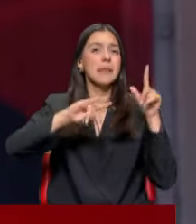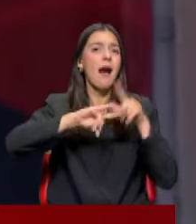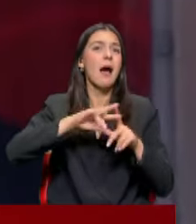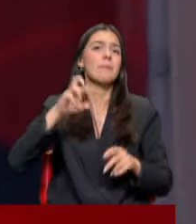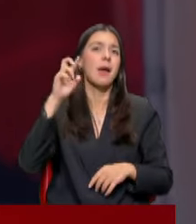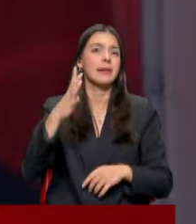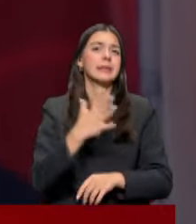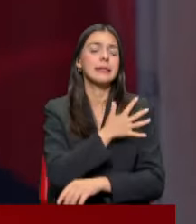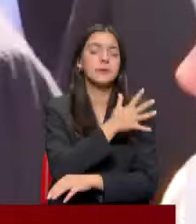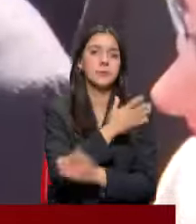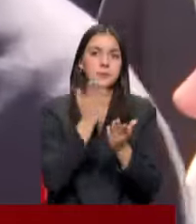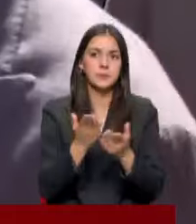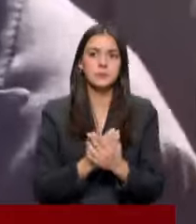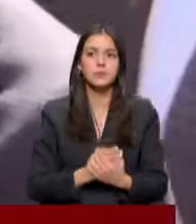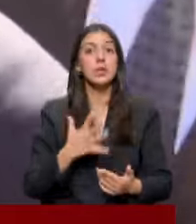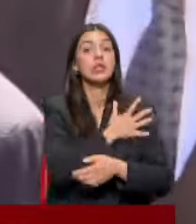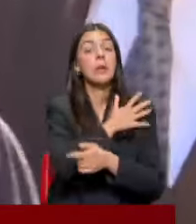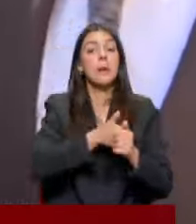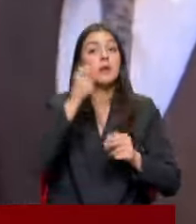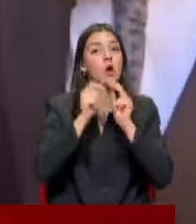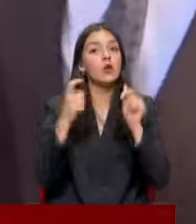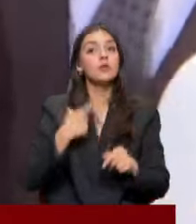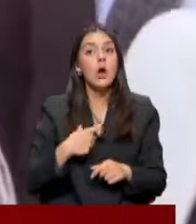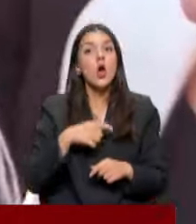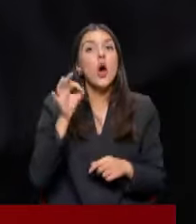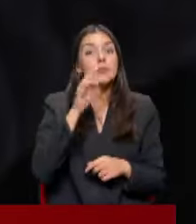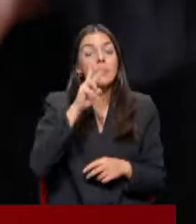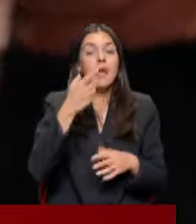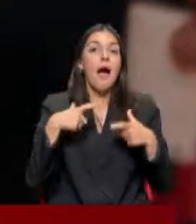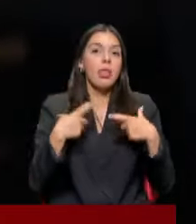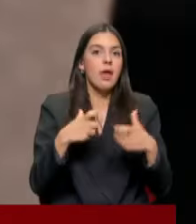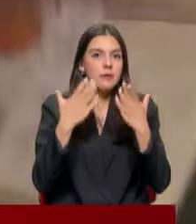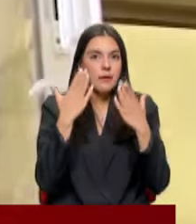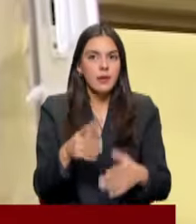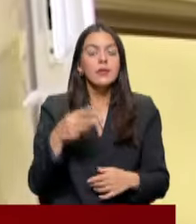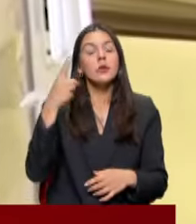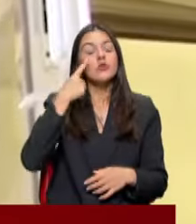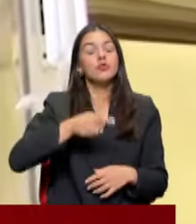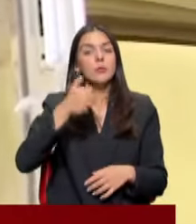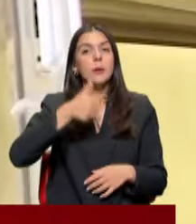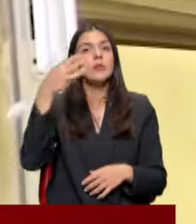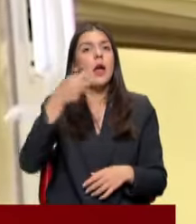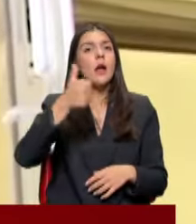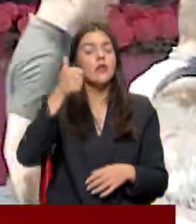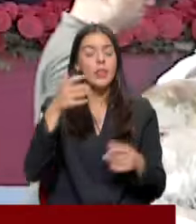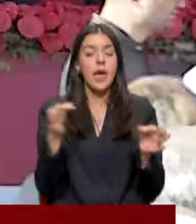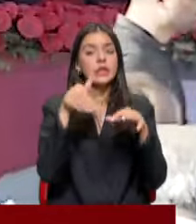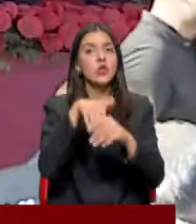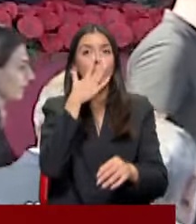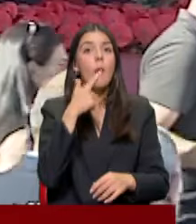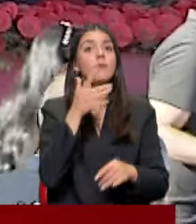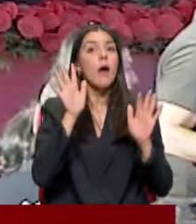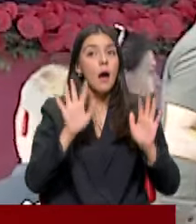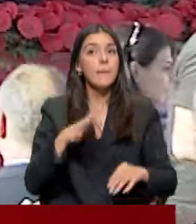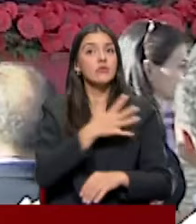Cumhuriyet Halk Partisi. CHP lideri Özgür Özel Osmaniye ve Hatay'daydı. Cumhurbaşkanı Erdoğan erken seçim yok diyor ama CHP lideri